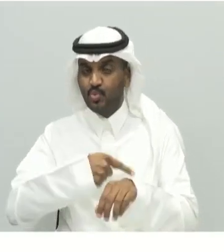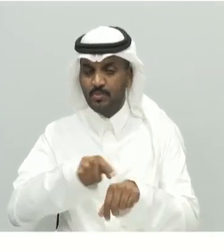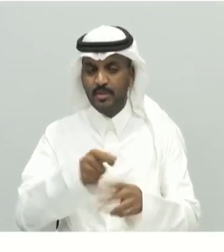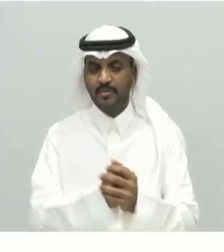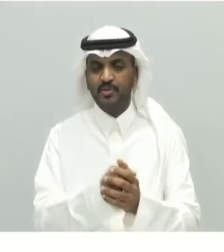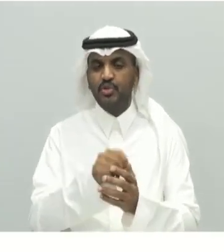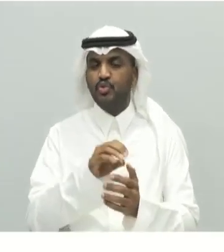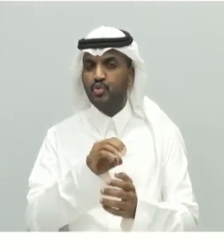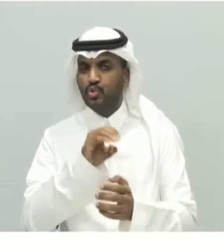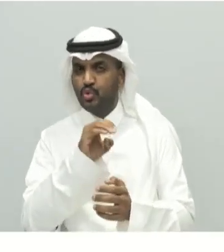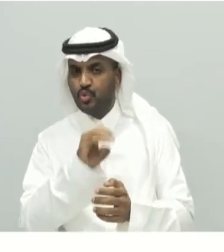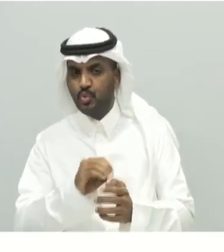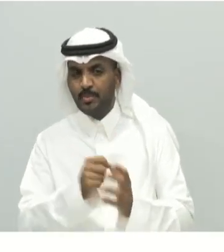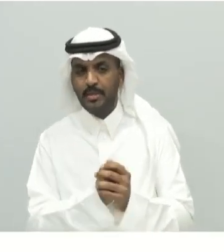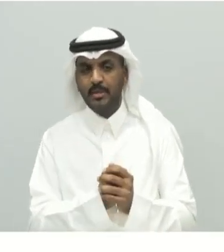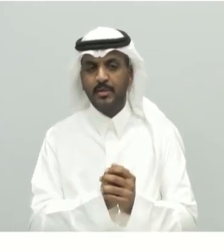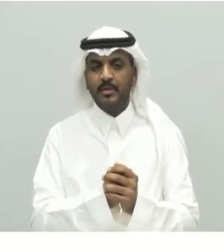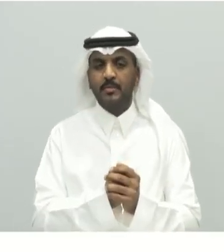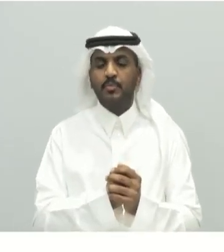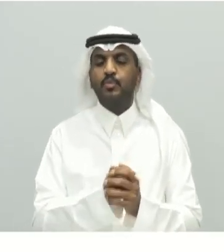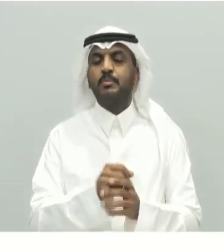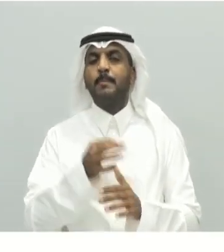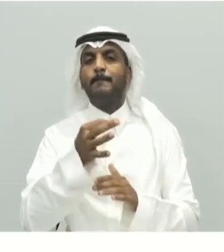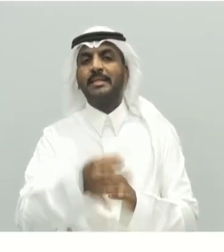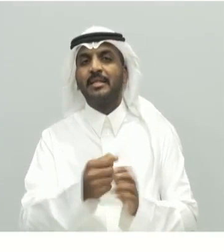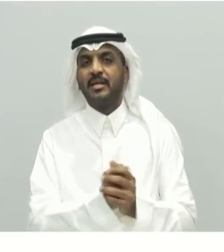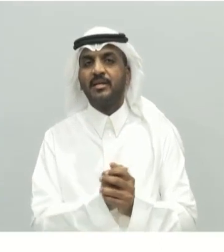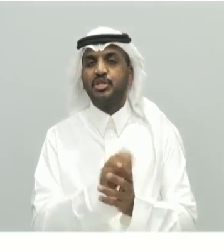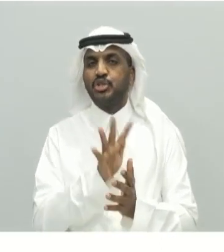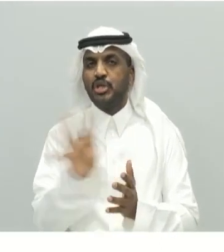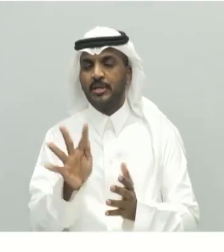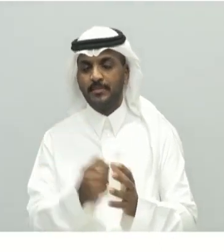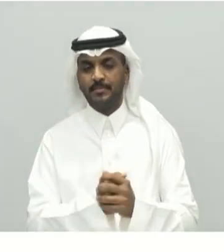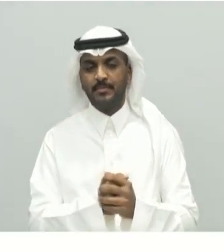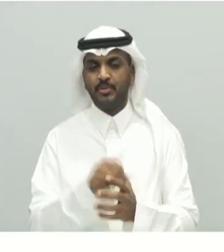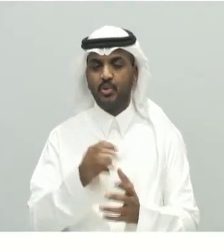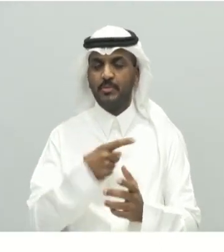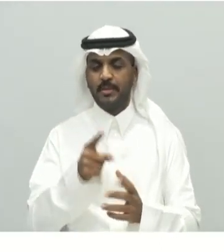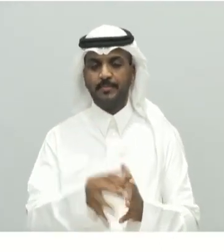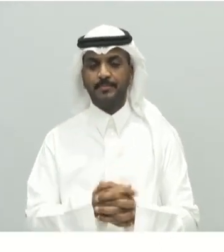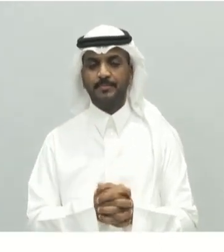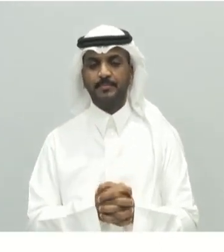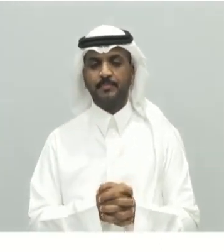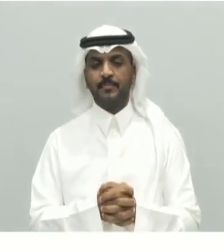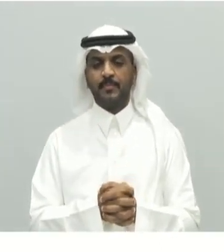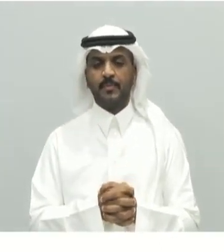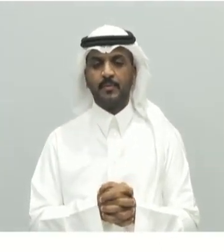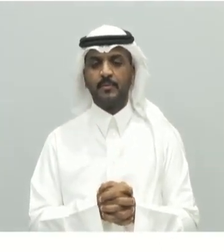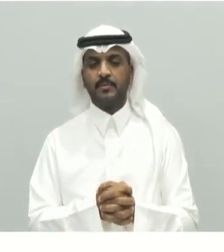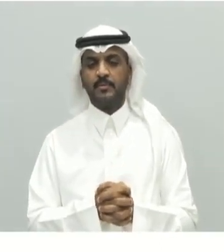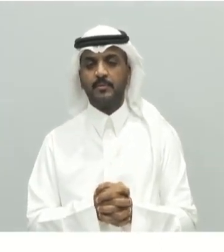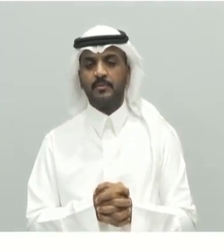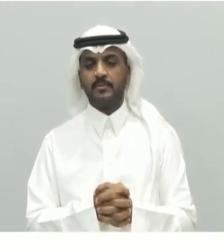الجنوبي من المنطقه الشرقيه الاجابه صحيحه لانها